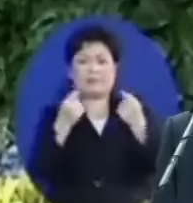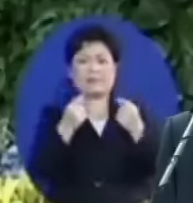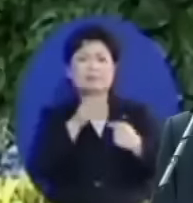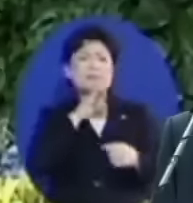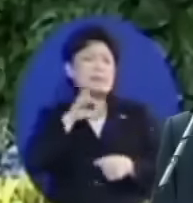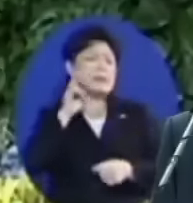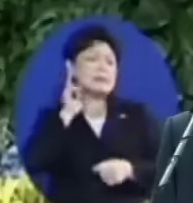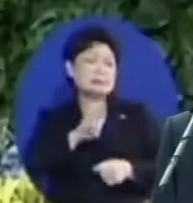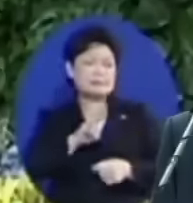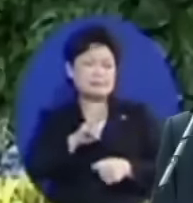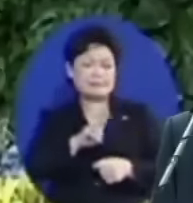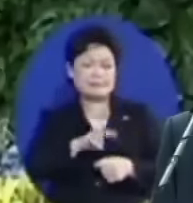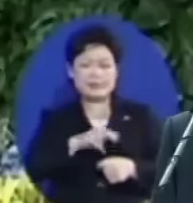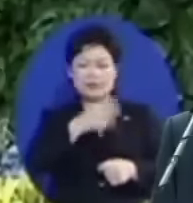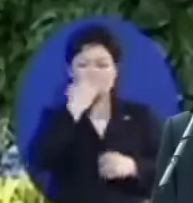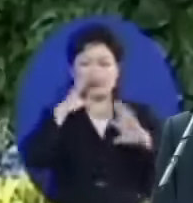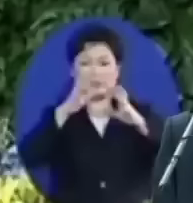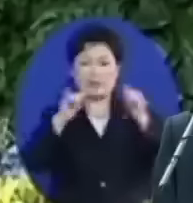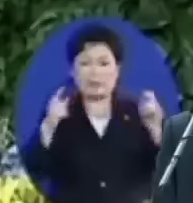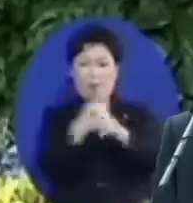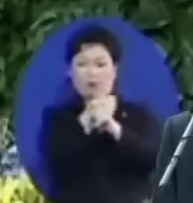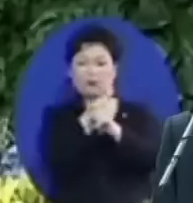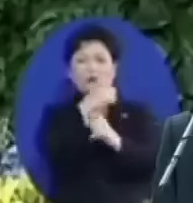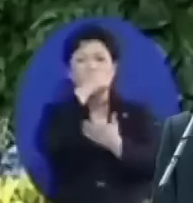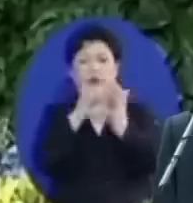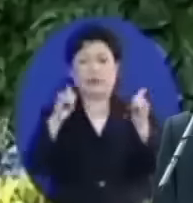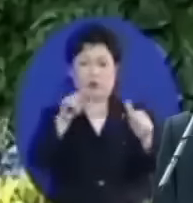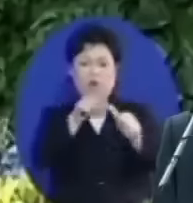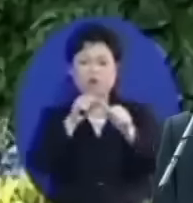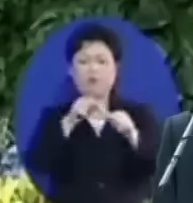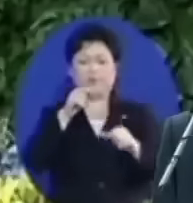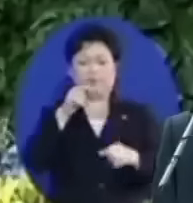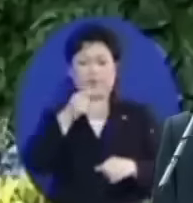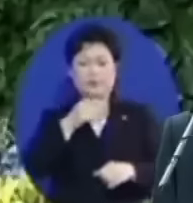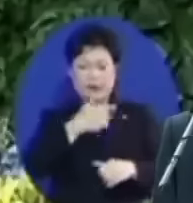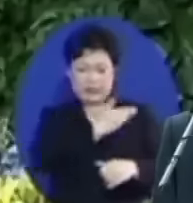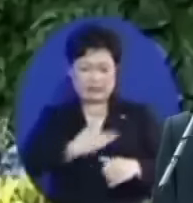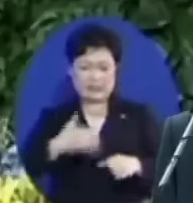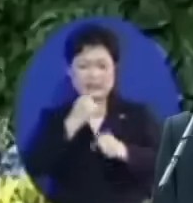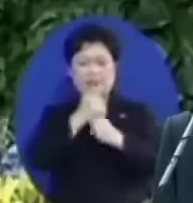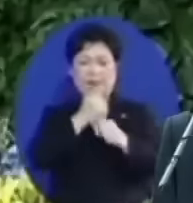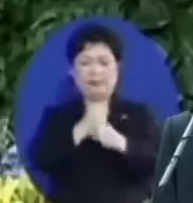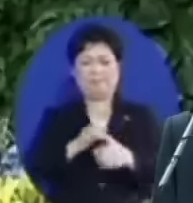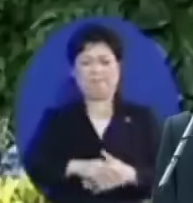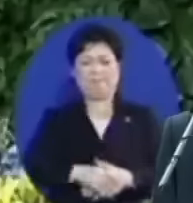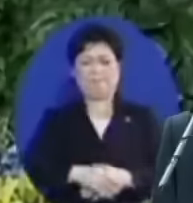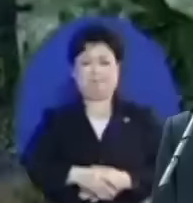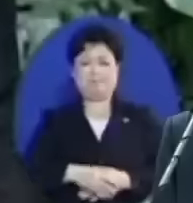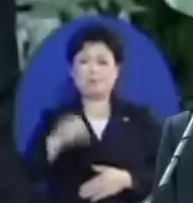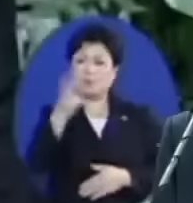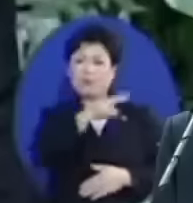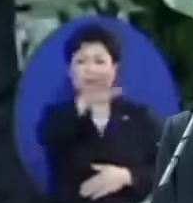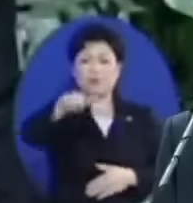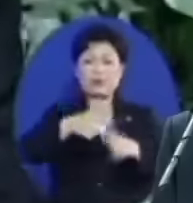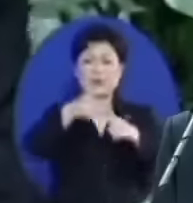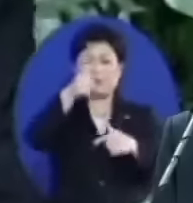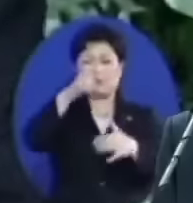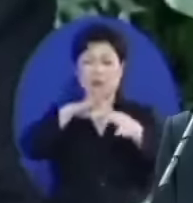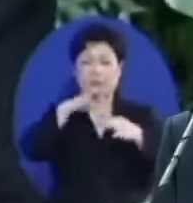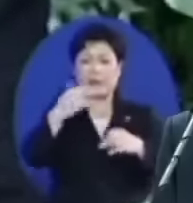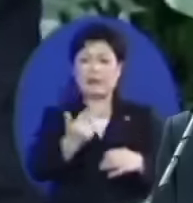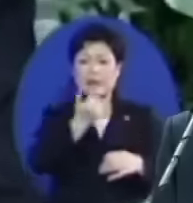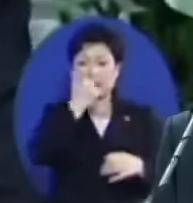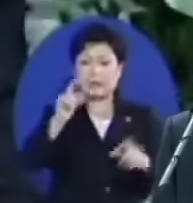흉악한 유대인의 원수요 죄인도 구원해서 제자로 삼았었습니다. 또한 우리 예수님의 생애를